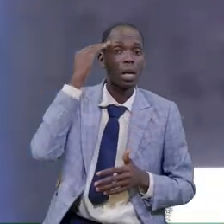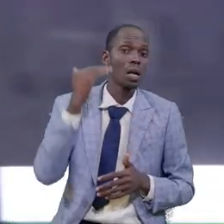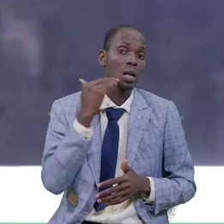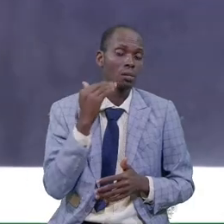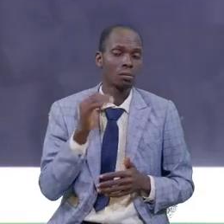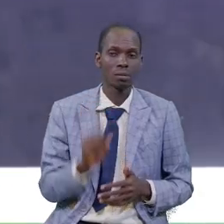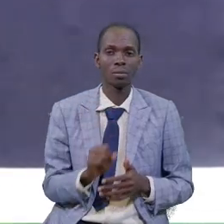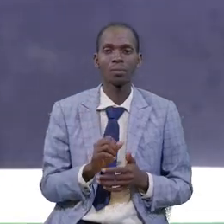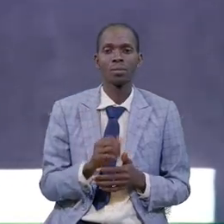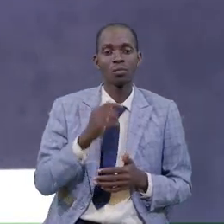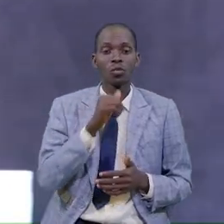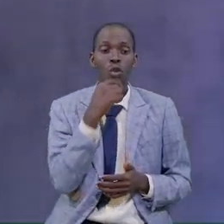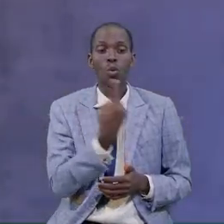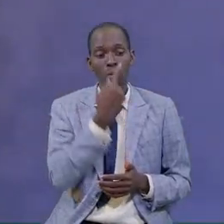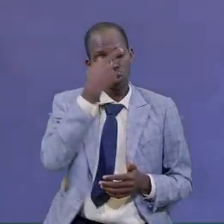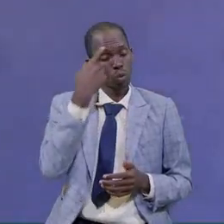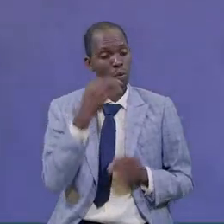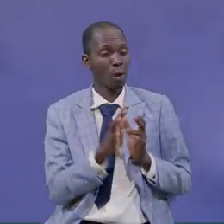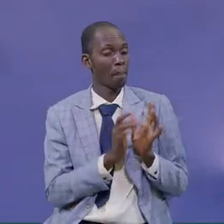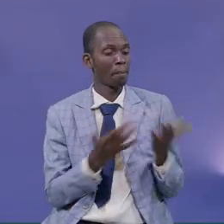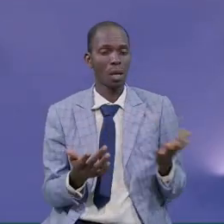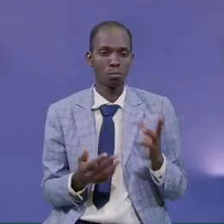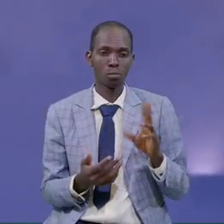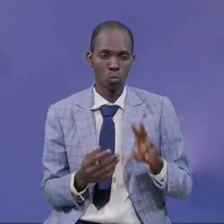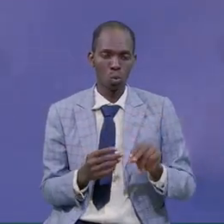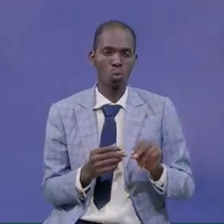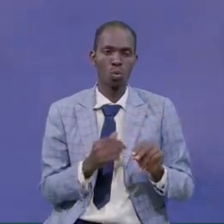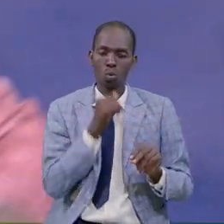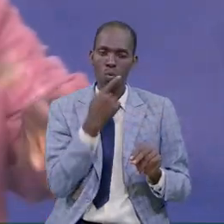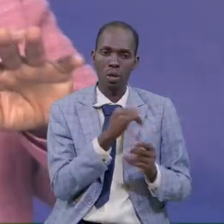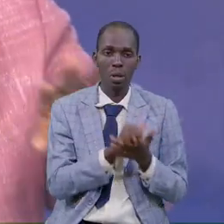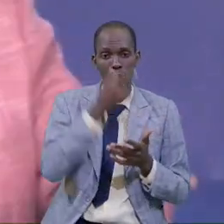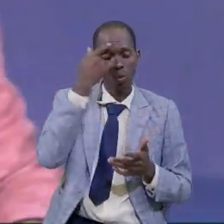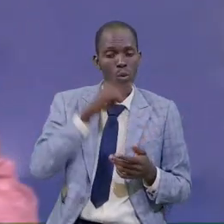Quand j'étais plus jeune, au-delà de la Bible, ma maman me racontait